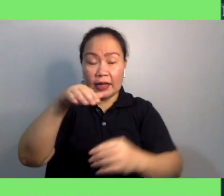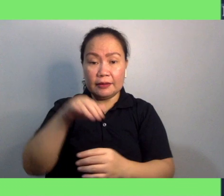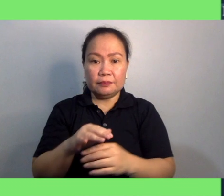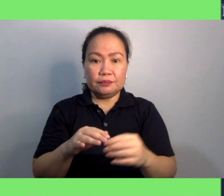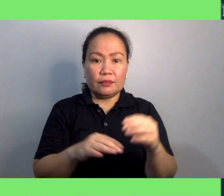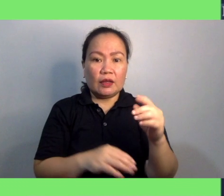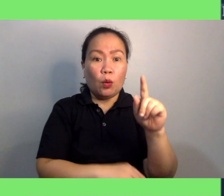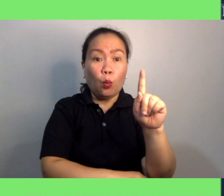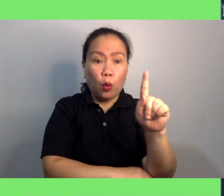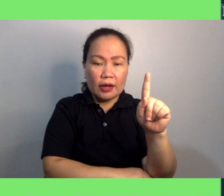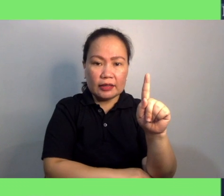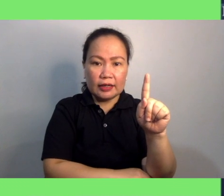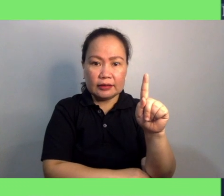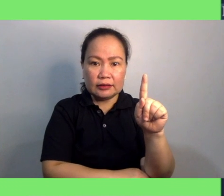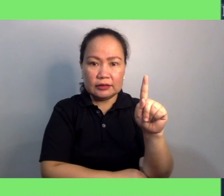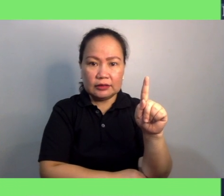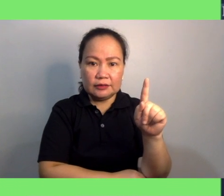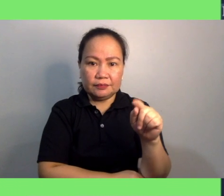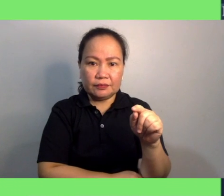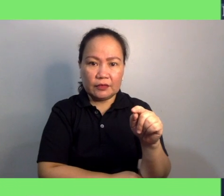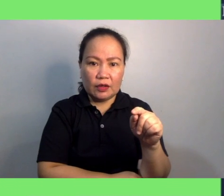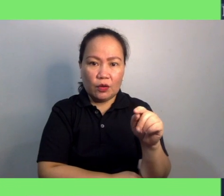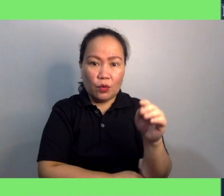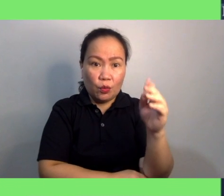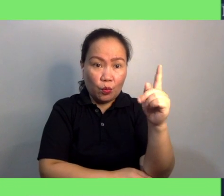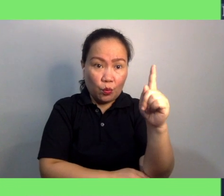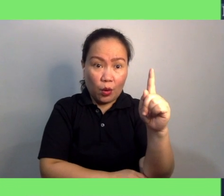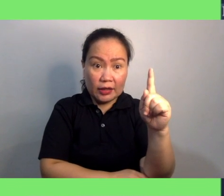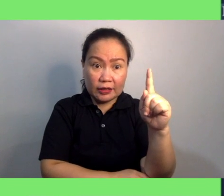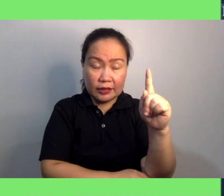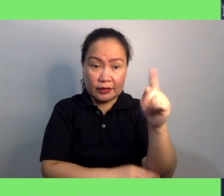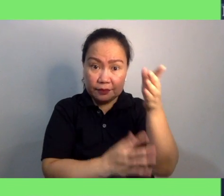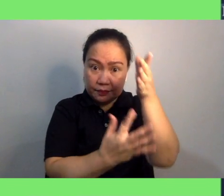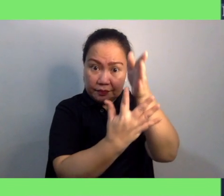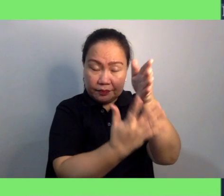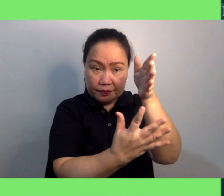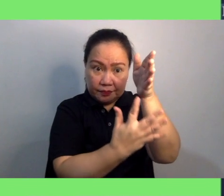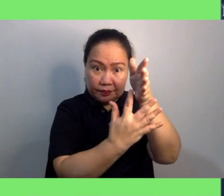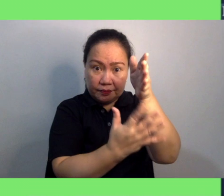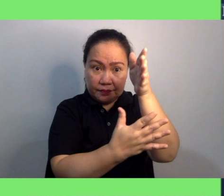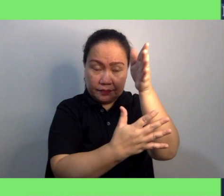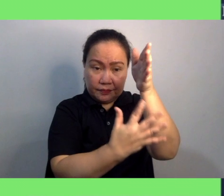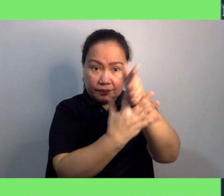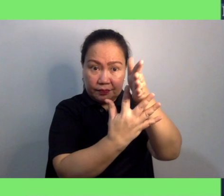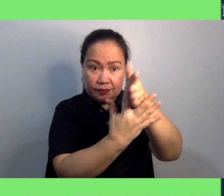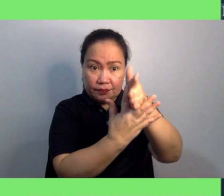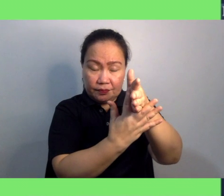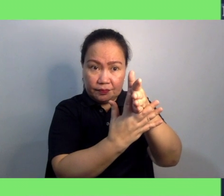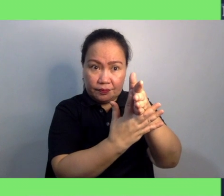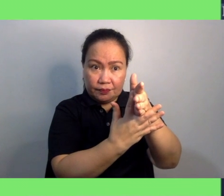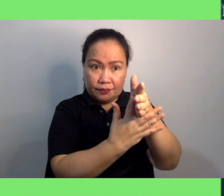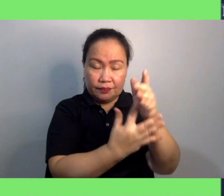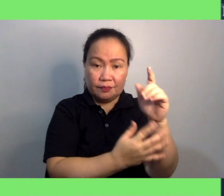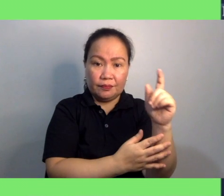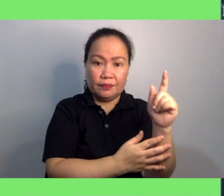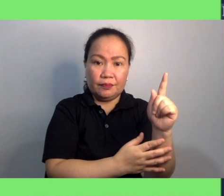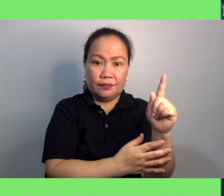yung 115. Okay, 115 yan. So, nasa gitna siya ng 115 at 110.